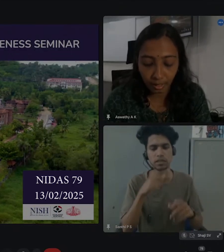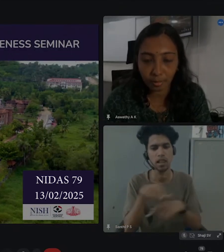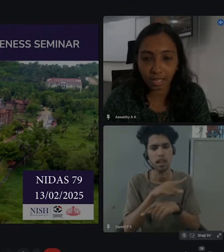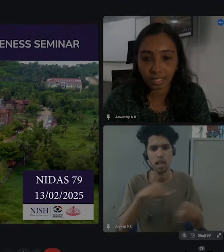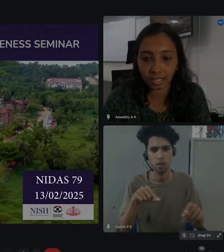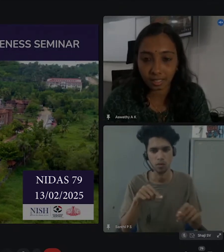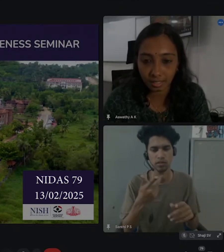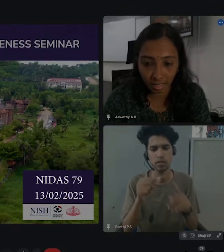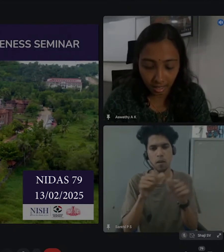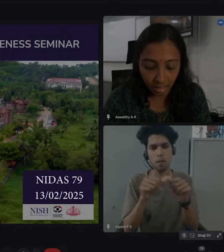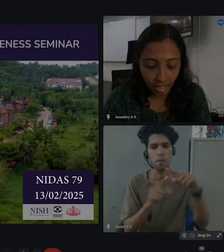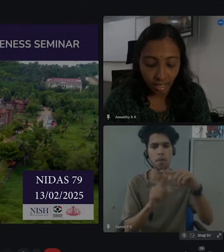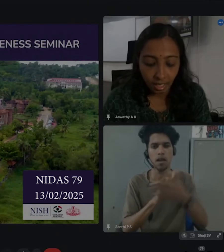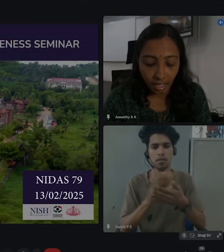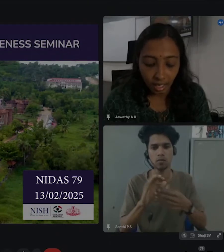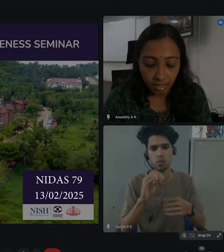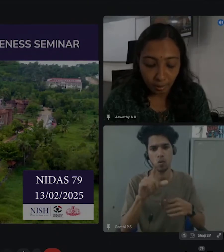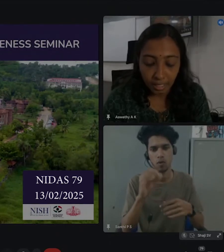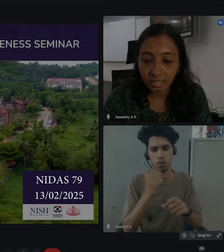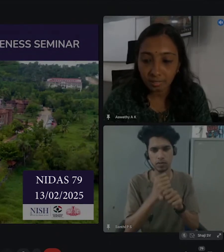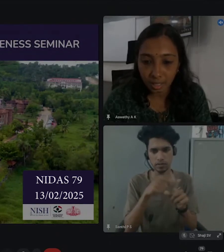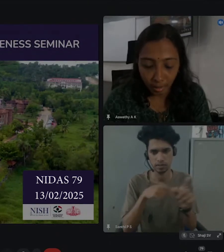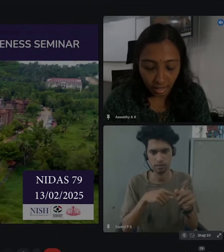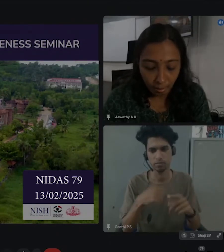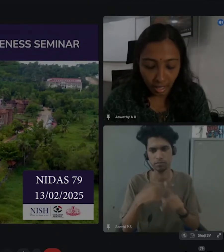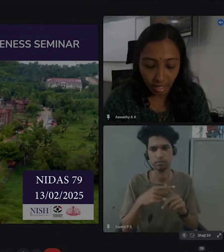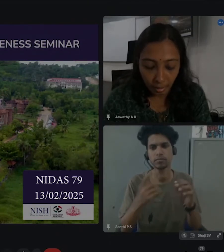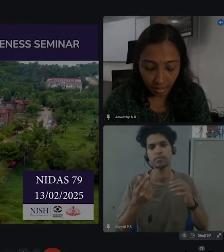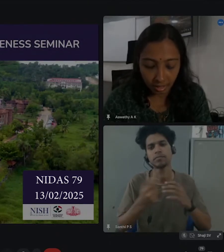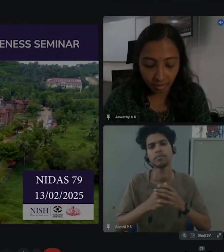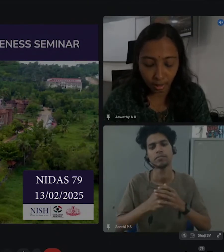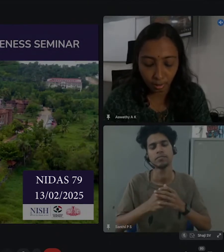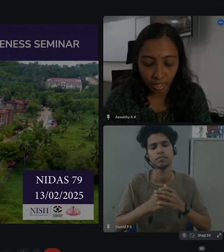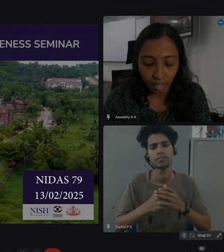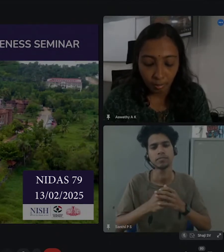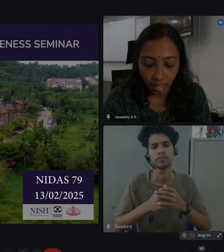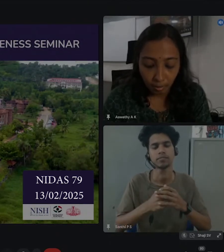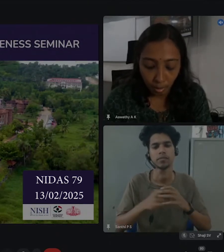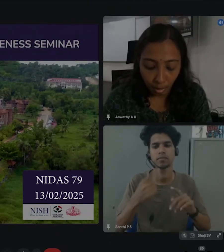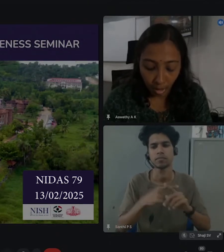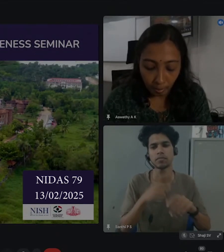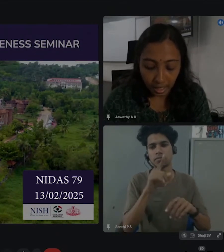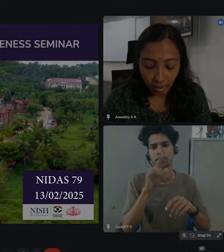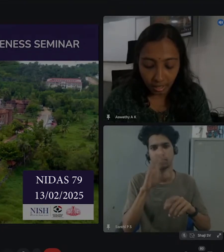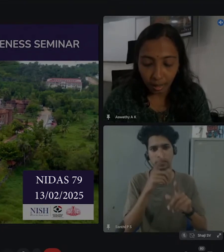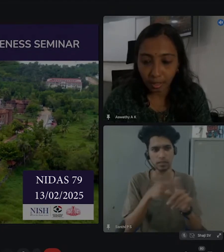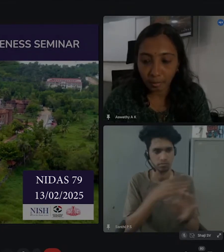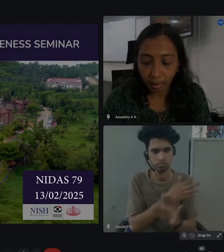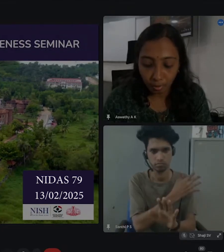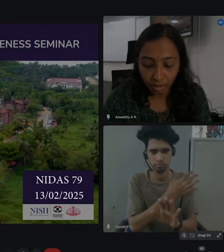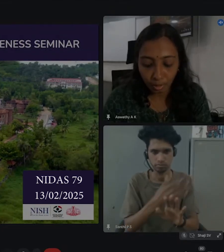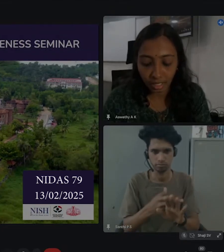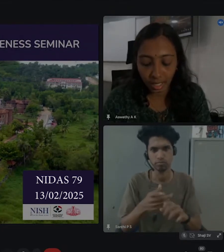ന്യൂറോ സയൻസസ്, നിഷ്. കഴിഞ്ഞ 15 വർഷമായി ഈ പ്രവർത്തിച്ചു വരുന്നു. മാഡം ഓറൽ പ്ലേസ്മെന്റ്